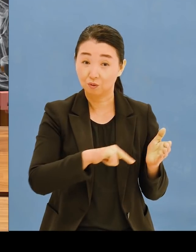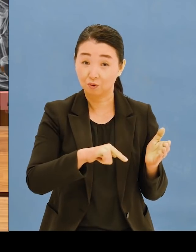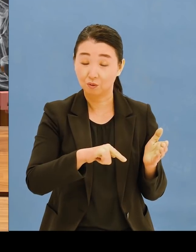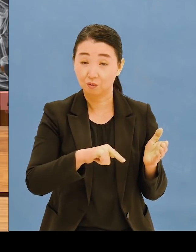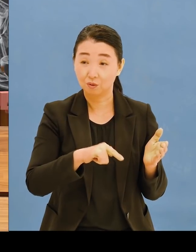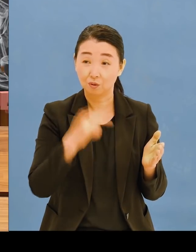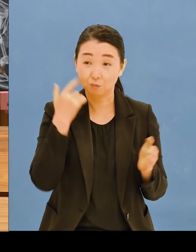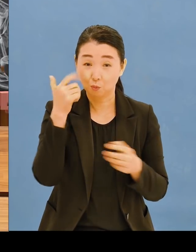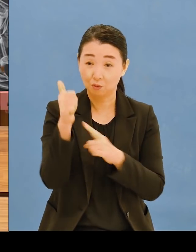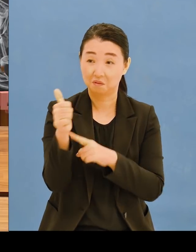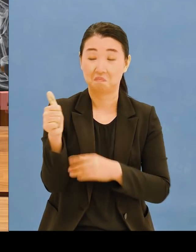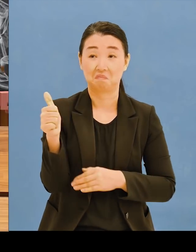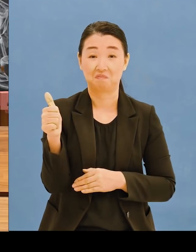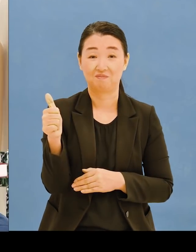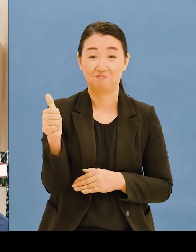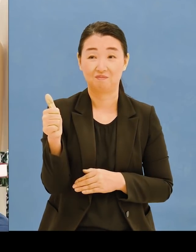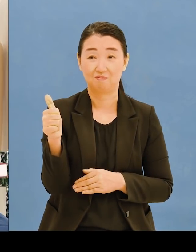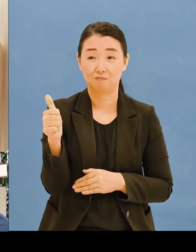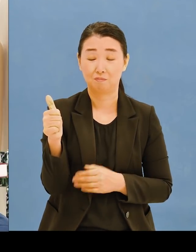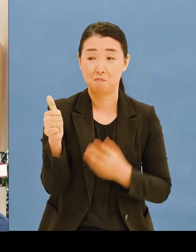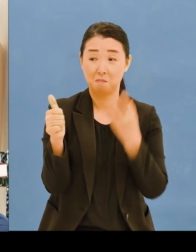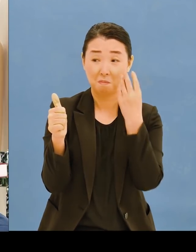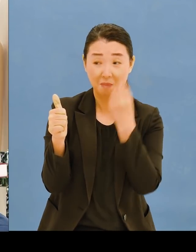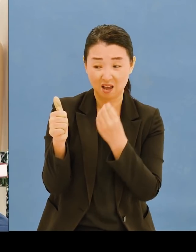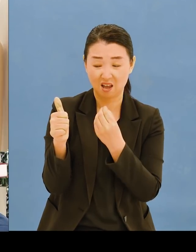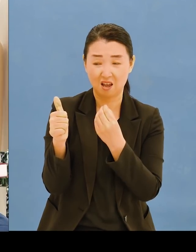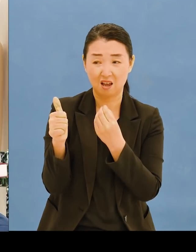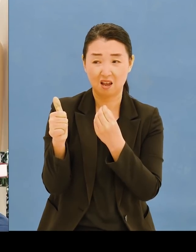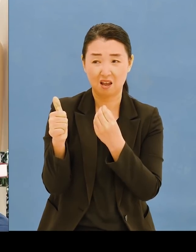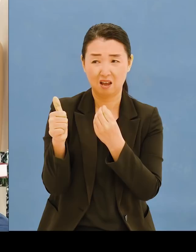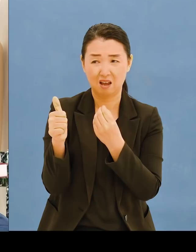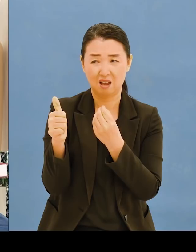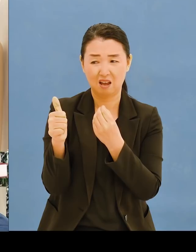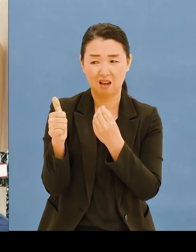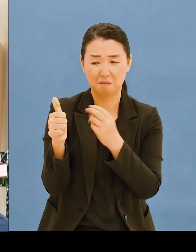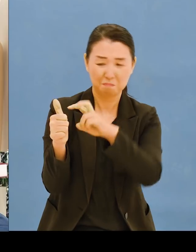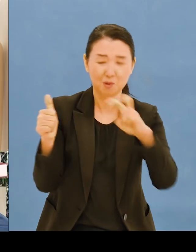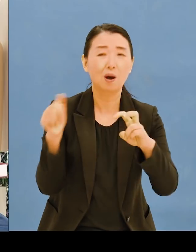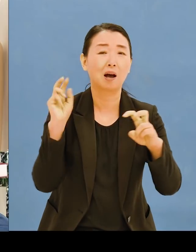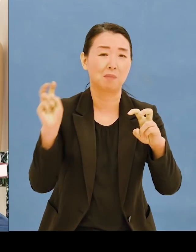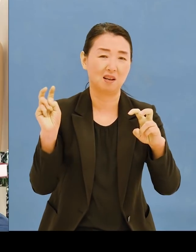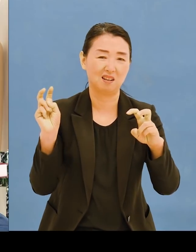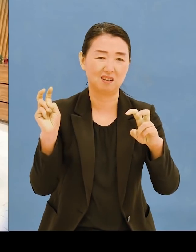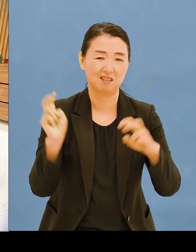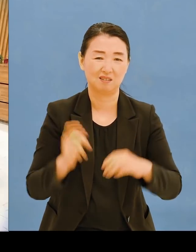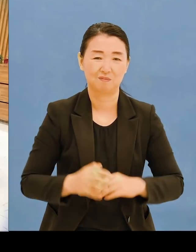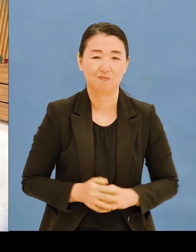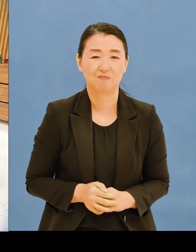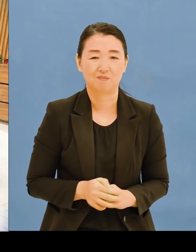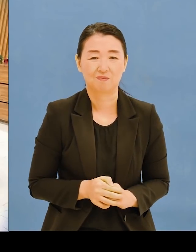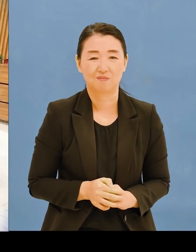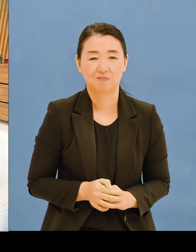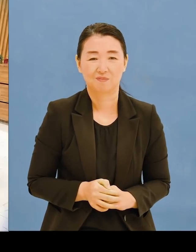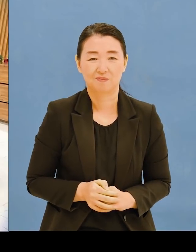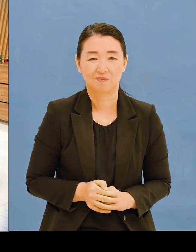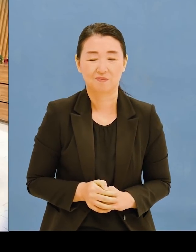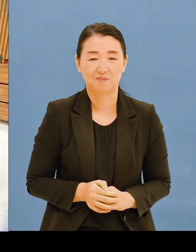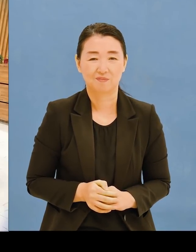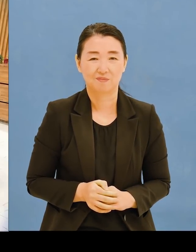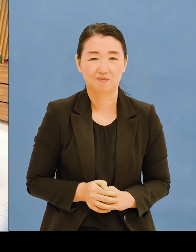눈에 우리 이 목사님은 사실은 좀 보기가 편치 않았겠어요. 그래서 많이 미움을 받았던 것 같아요. 그래요? 네.